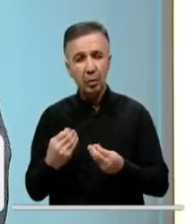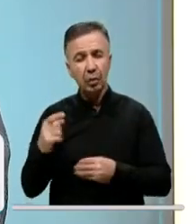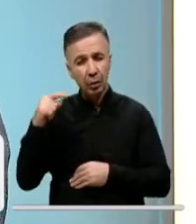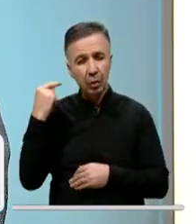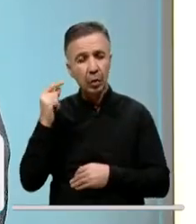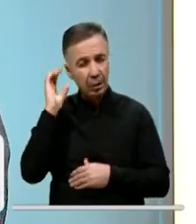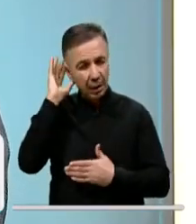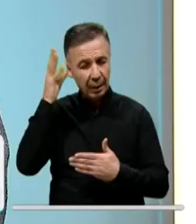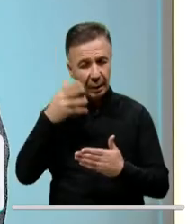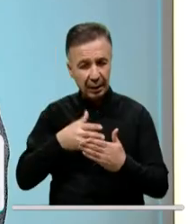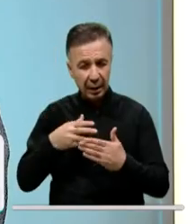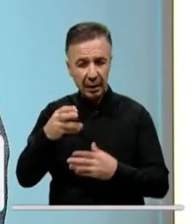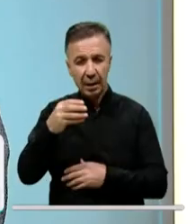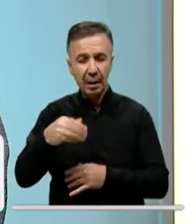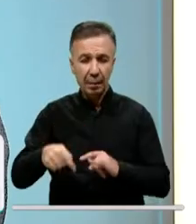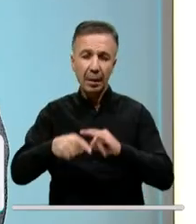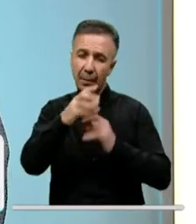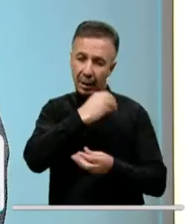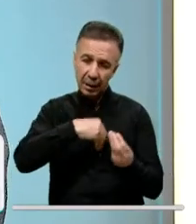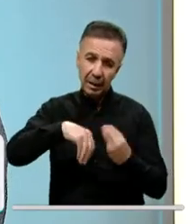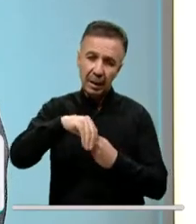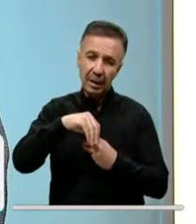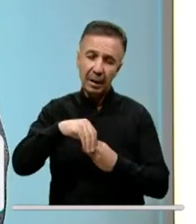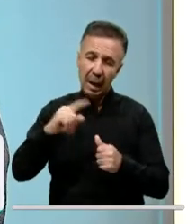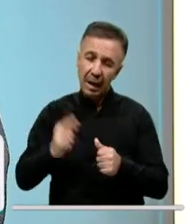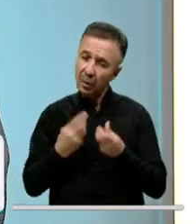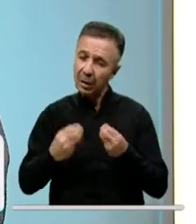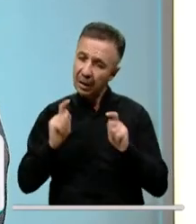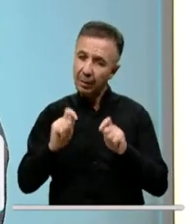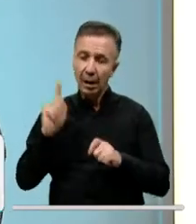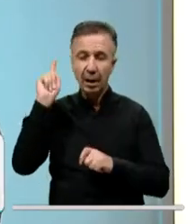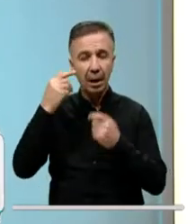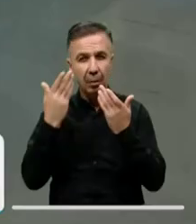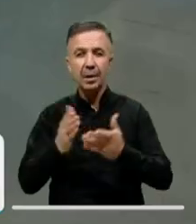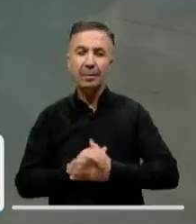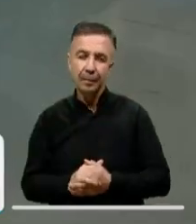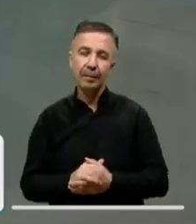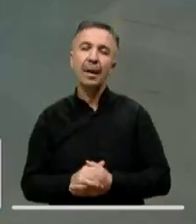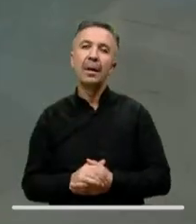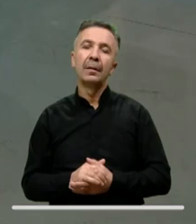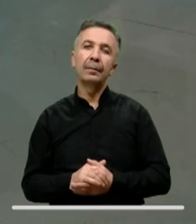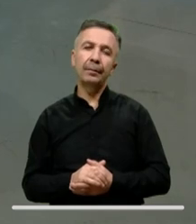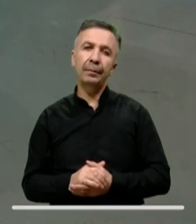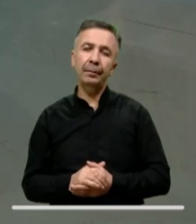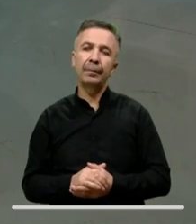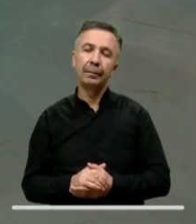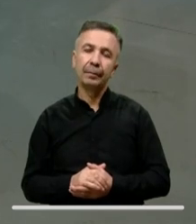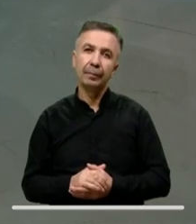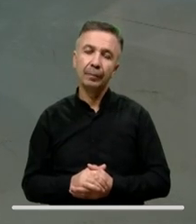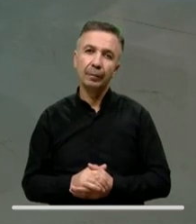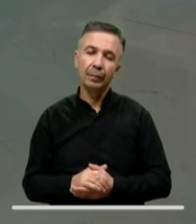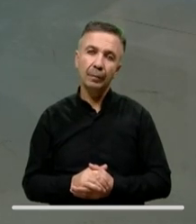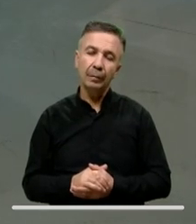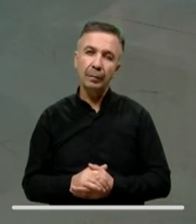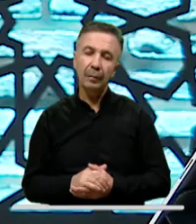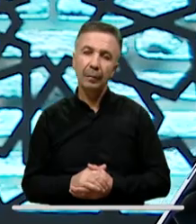ibadetlerini en güzel şekilde yapıyorlar. Rabbim kabul eylesin. Amin hocam. Allah razı olsun. Etraflıca anlattı hocamız. İnşallah hiçbir soru